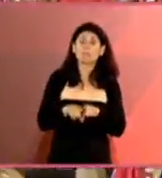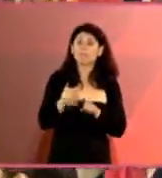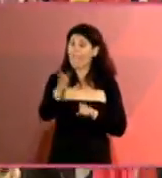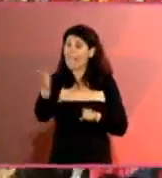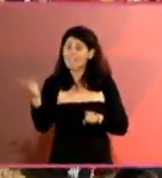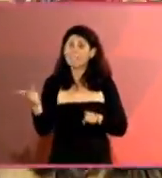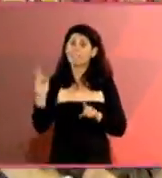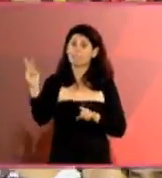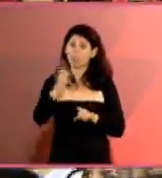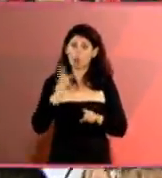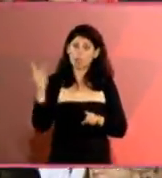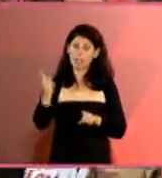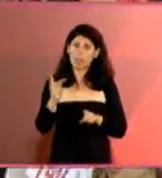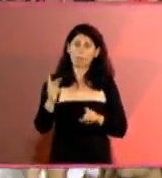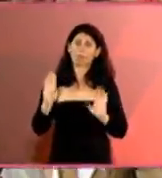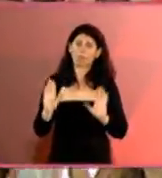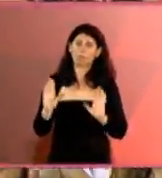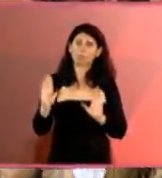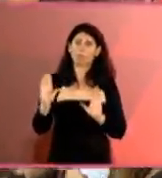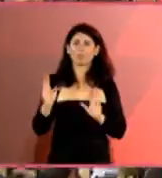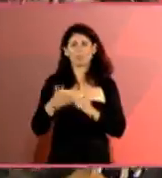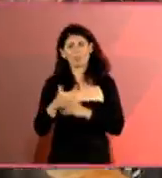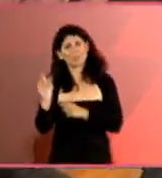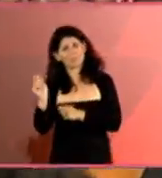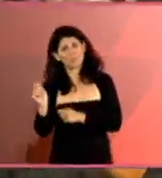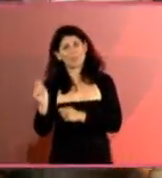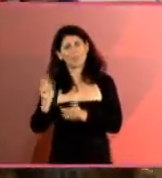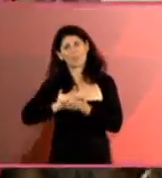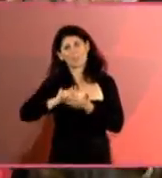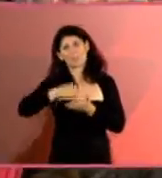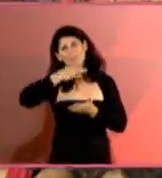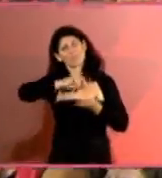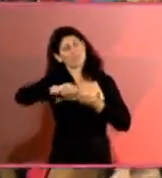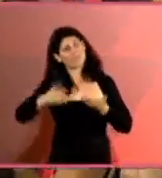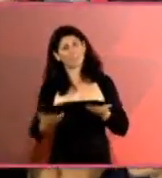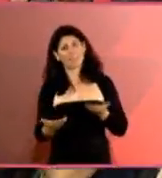την κοινωνία όπου ο ψαράς θα γράφει ποίηματα